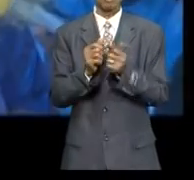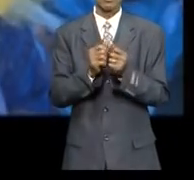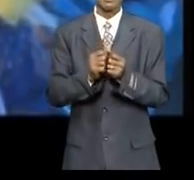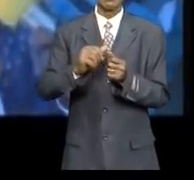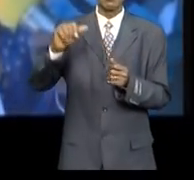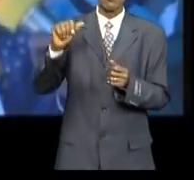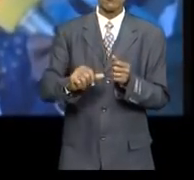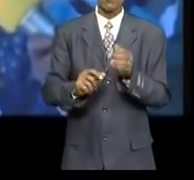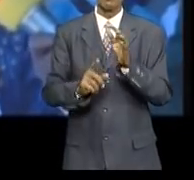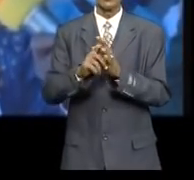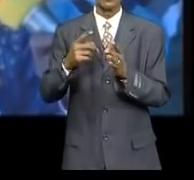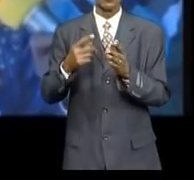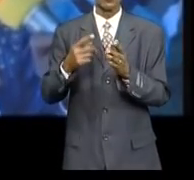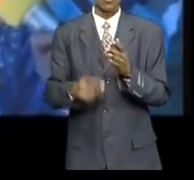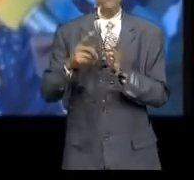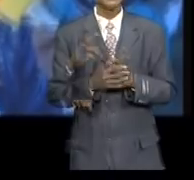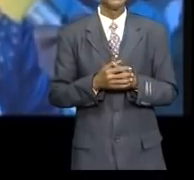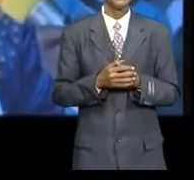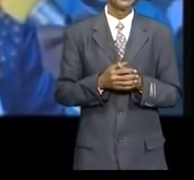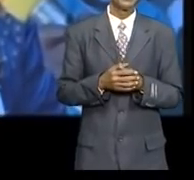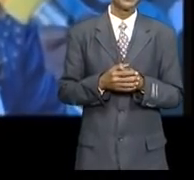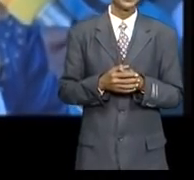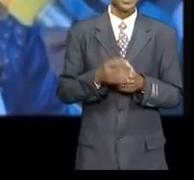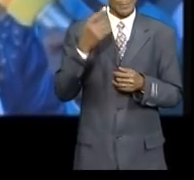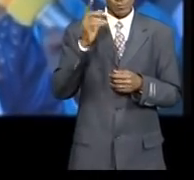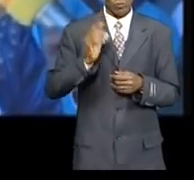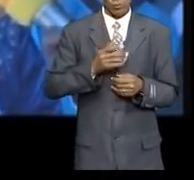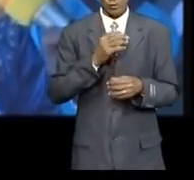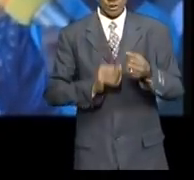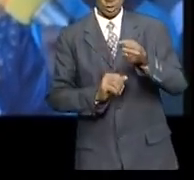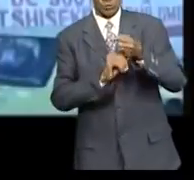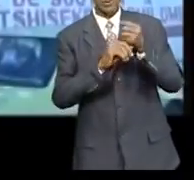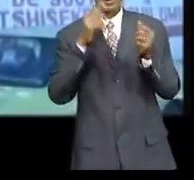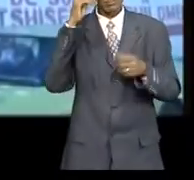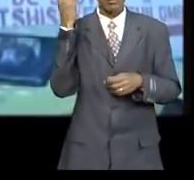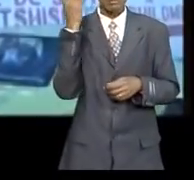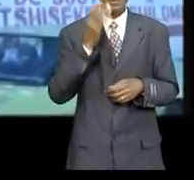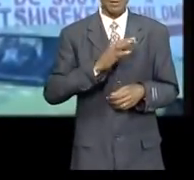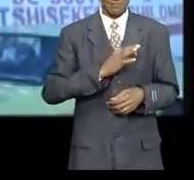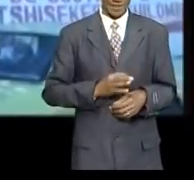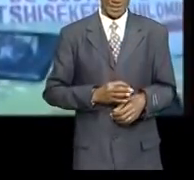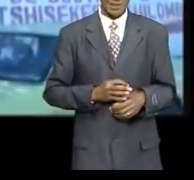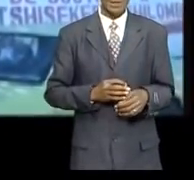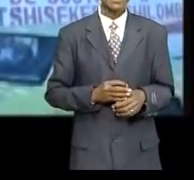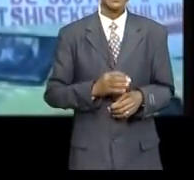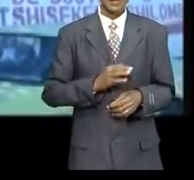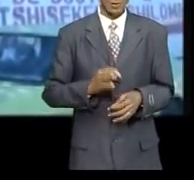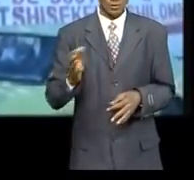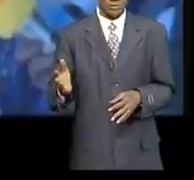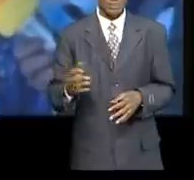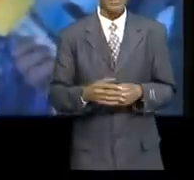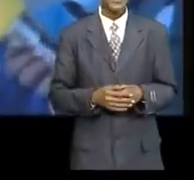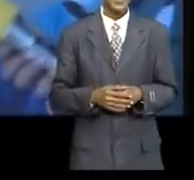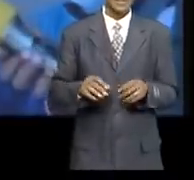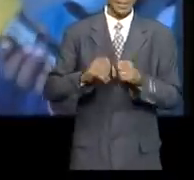La coordination de l'Alliance tient à Félix Antoine Tshisekedi Tshilombo, Asofachi en sigle, a ciblé